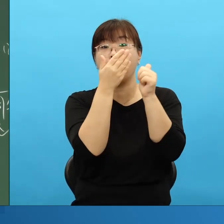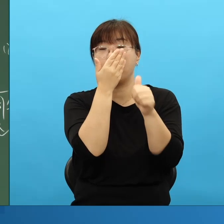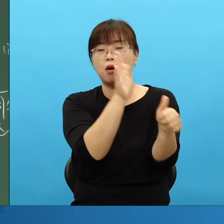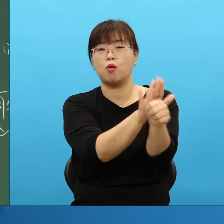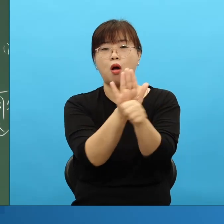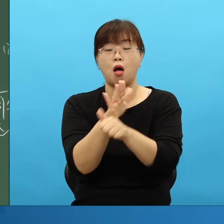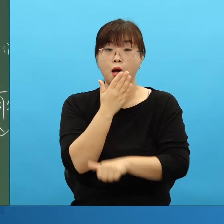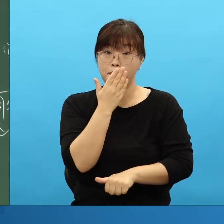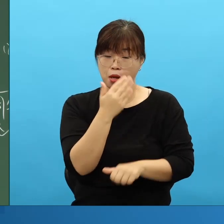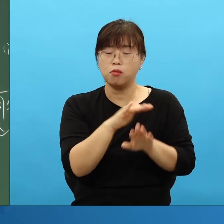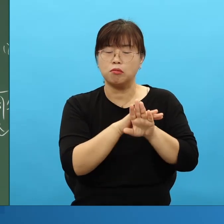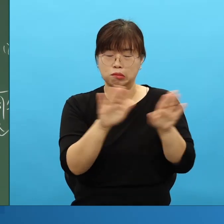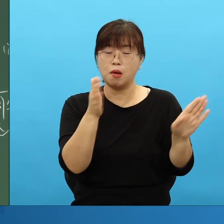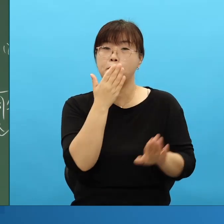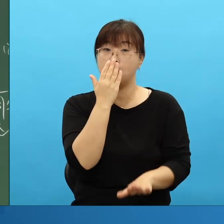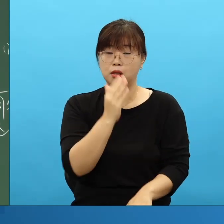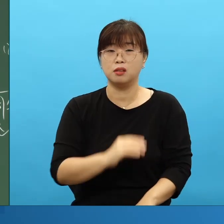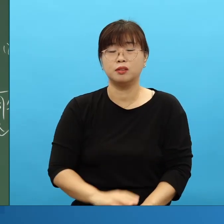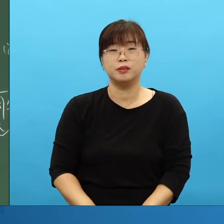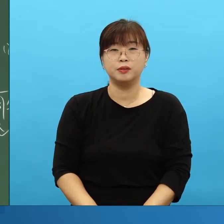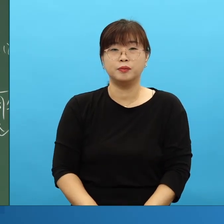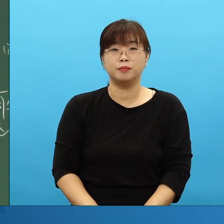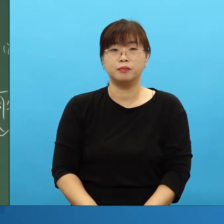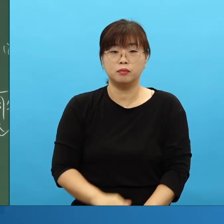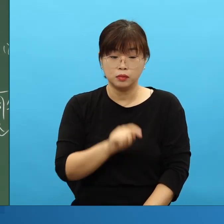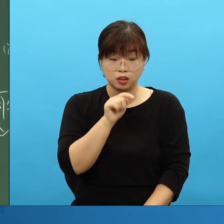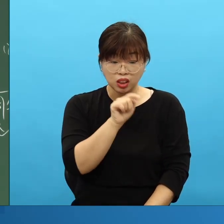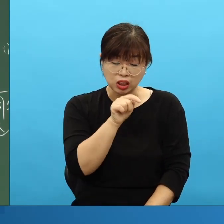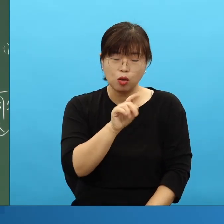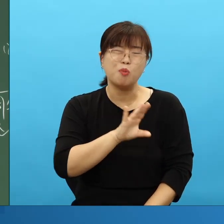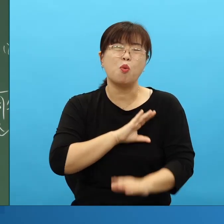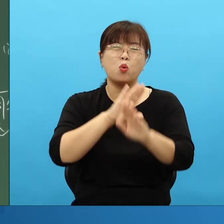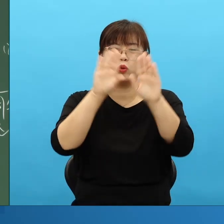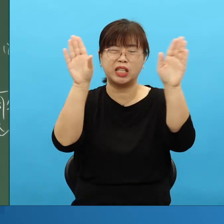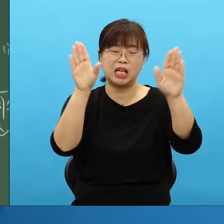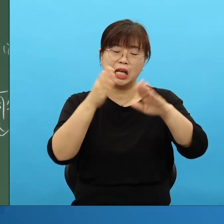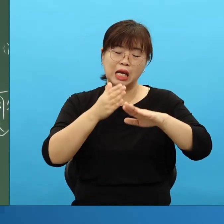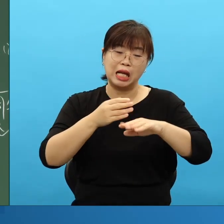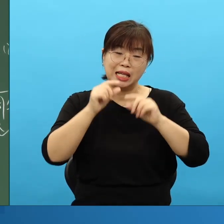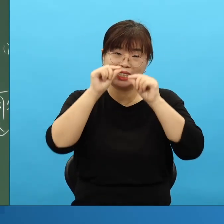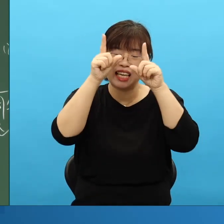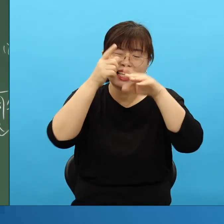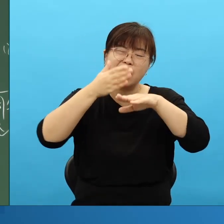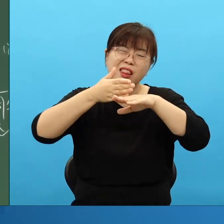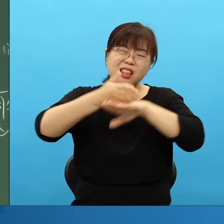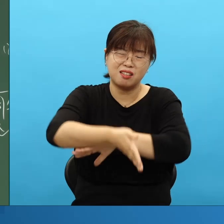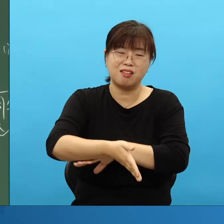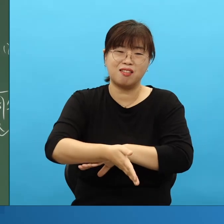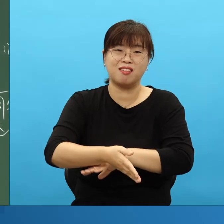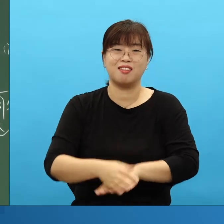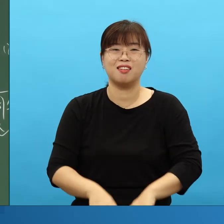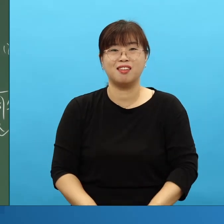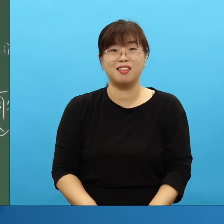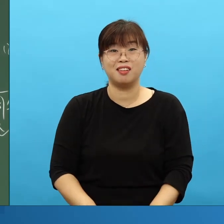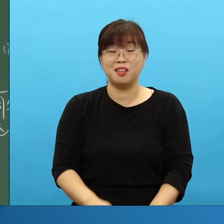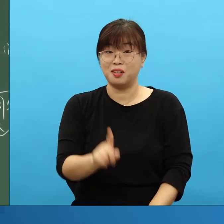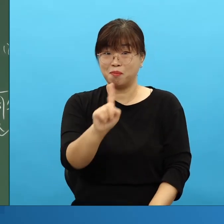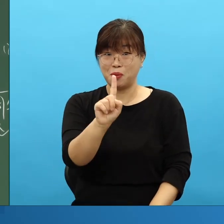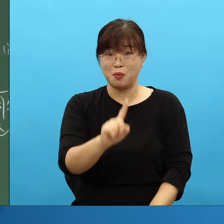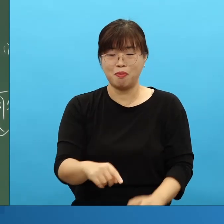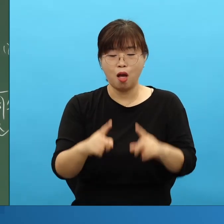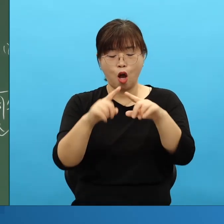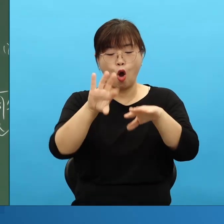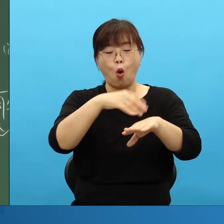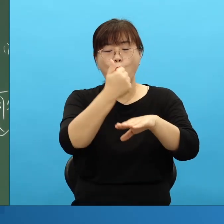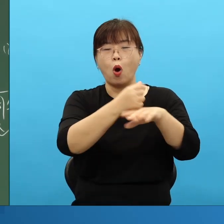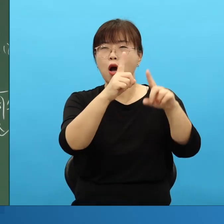이걸 모세가 늦게 깨달은 거예요. And we see that Moses realizes late in life. 모세가 왕궁에서 성공해야 될 거